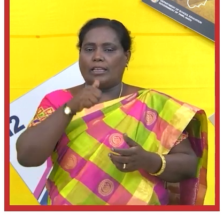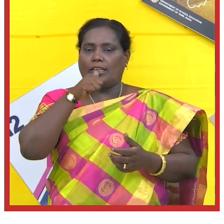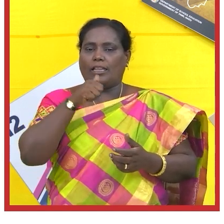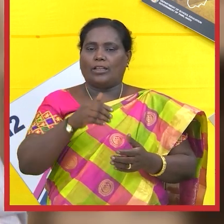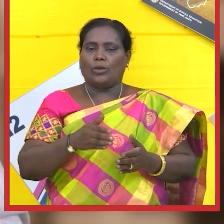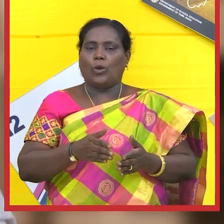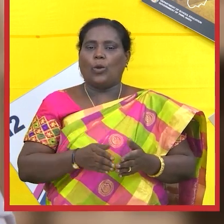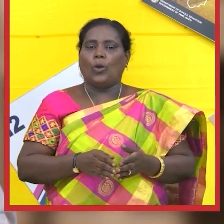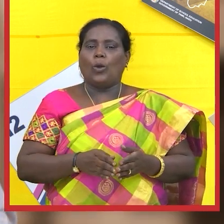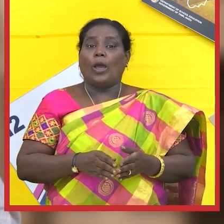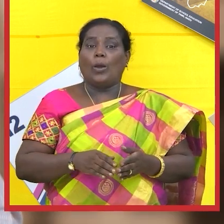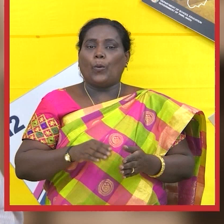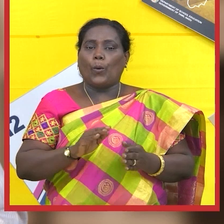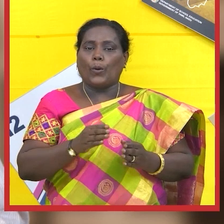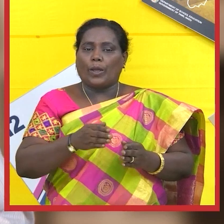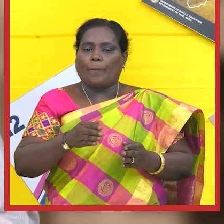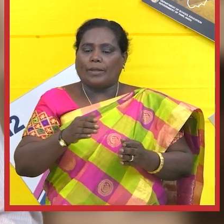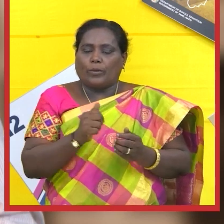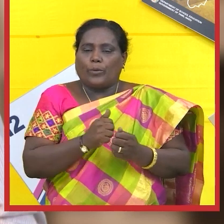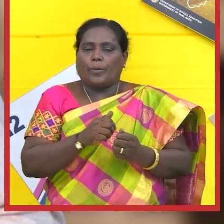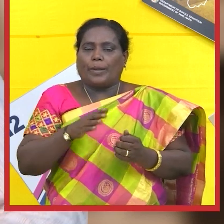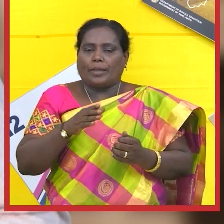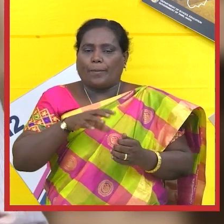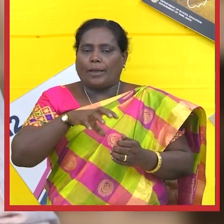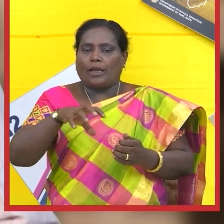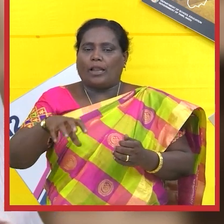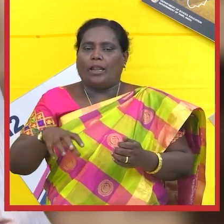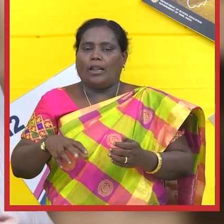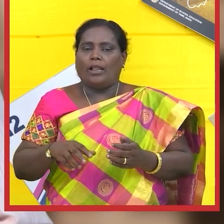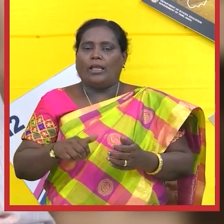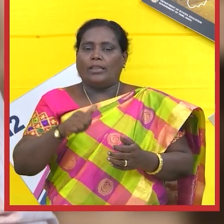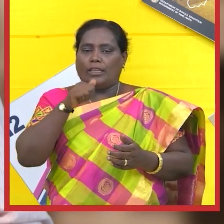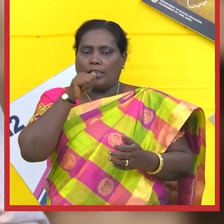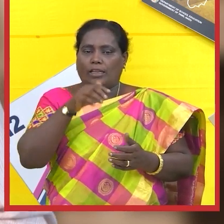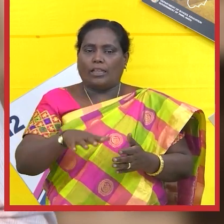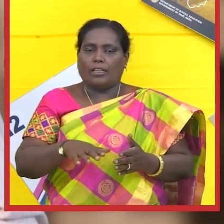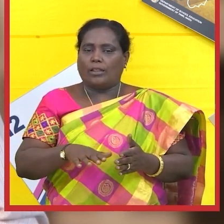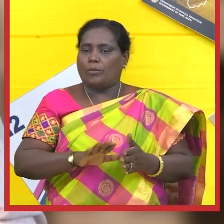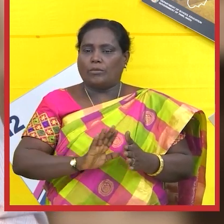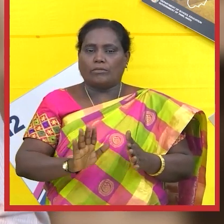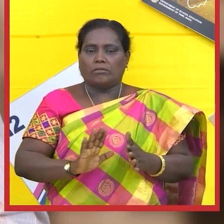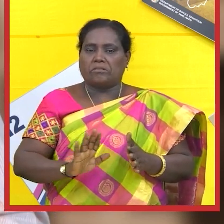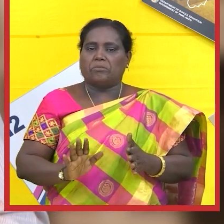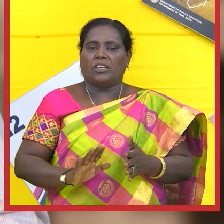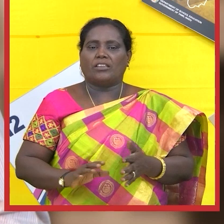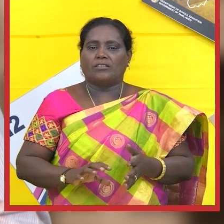குறிப்பாக ஒடுக்கப்பட்ட பிரிவு மக்கள் பொது கிணறுகளிலோ அல்லது மற்ற நீர்நிலைகளிலோ தண்ணீரை எடுக்க